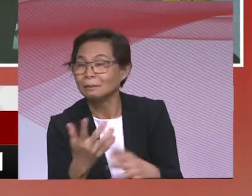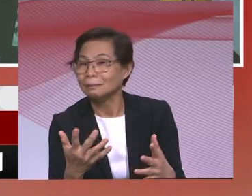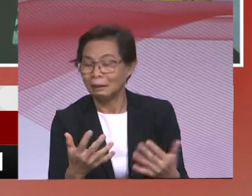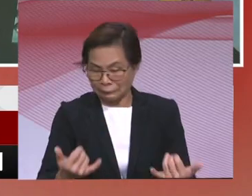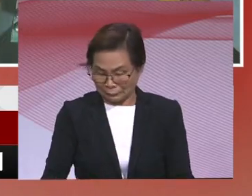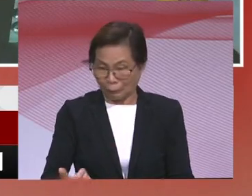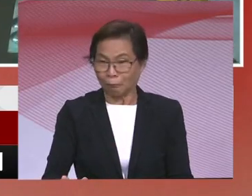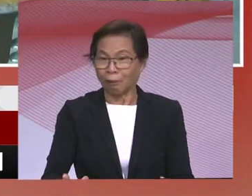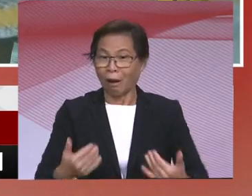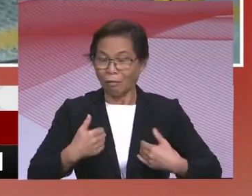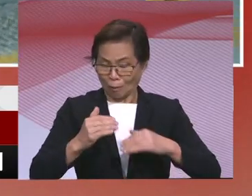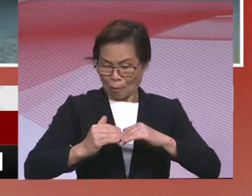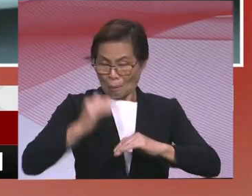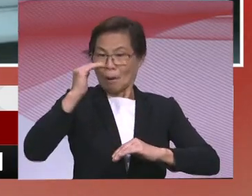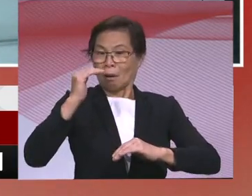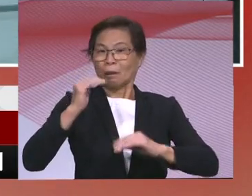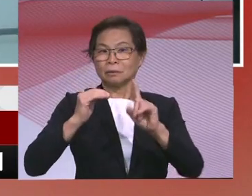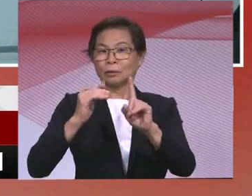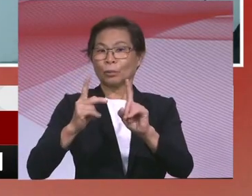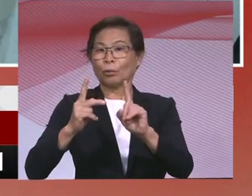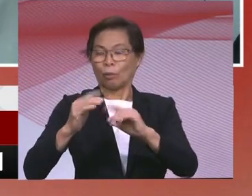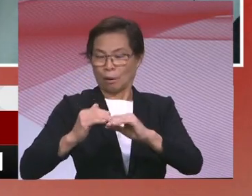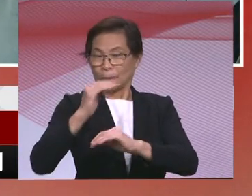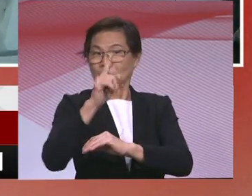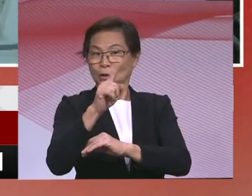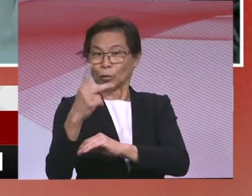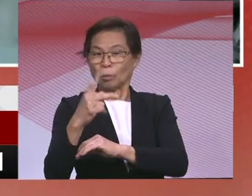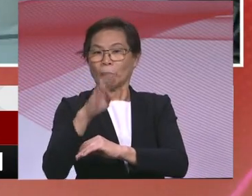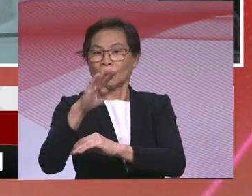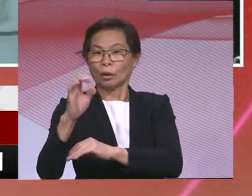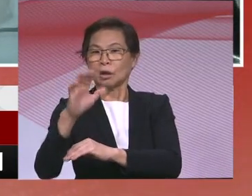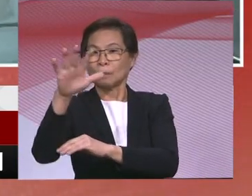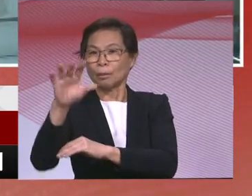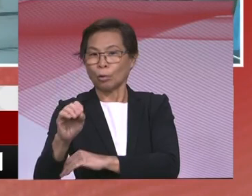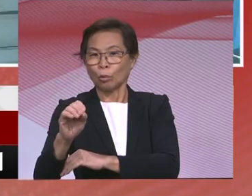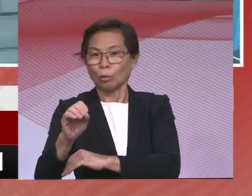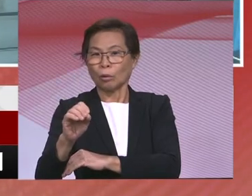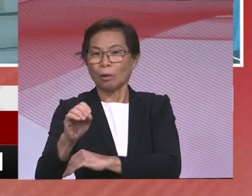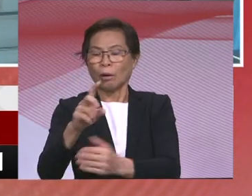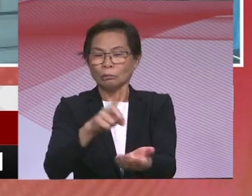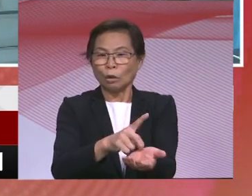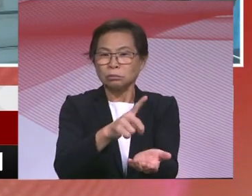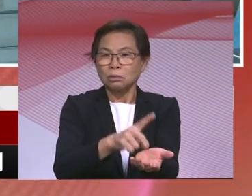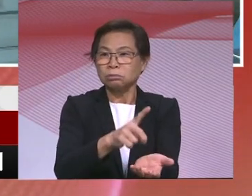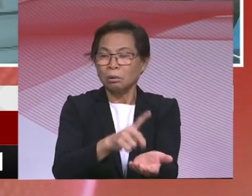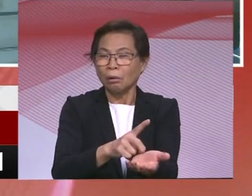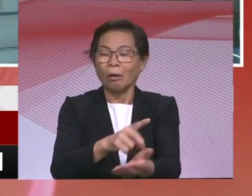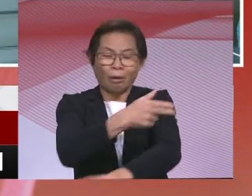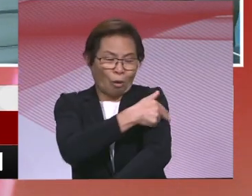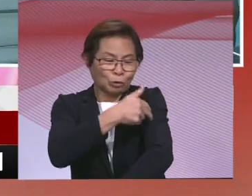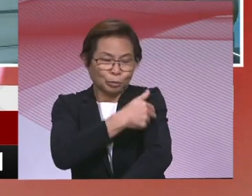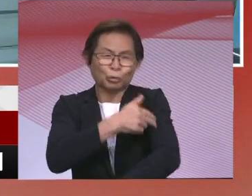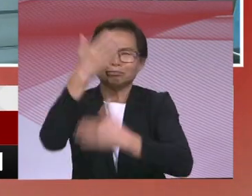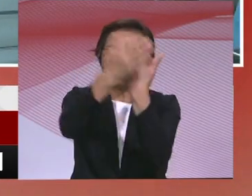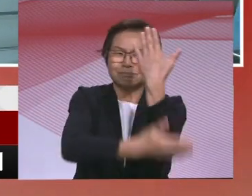Hai buat masih ini terdapat lebih dari pedes 1450 orang anggota purba Tan di Hospital